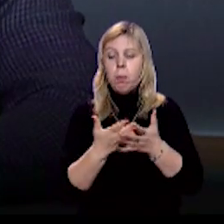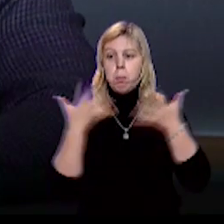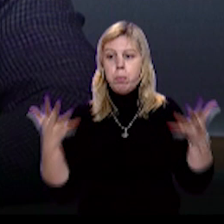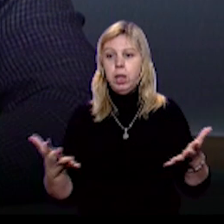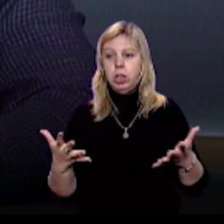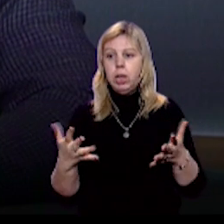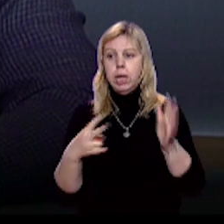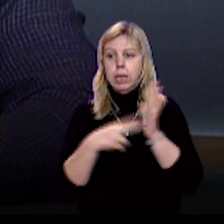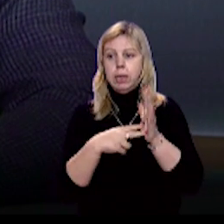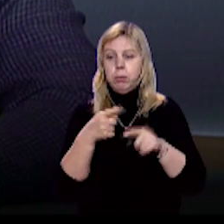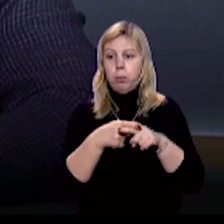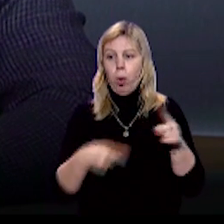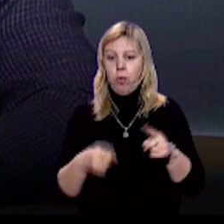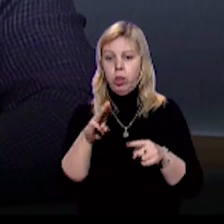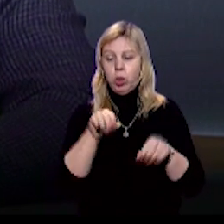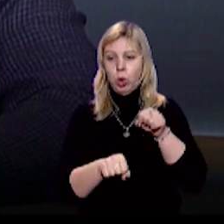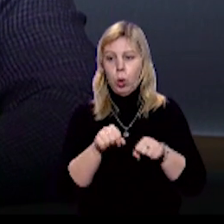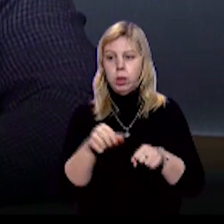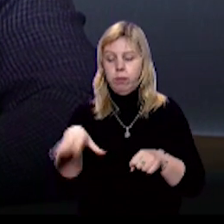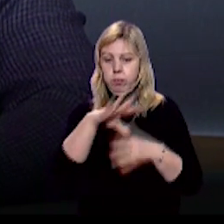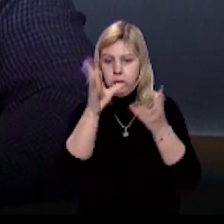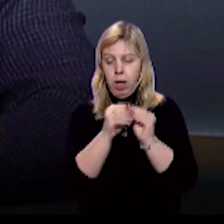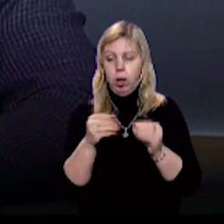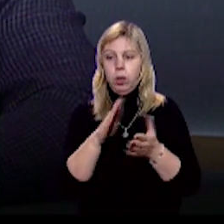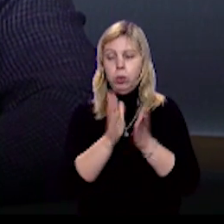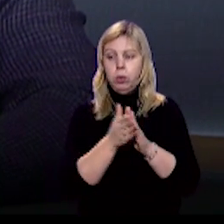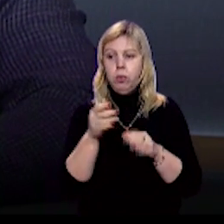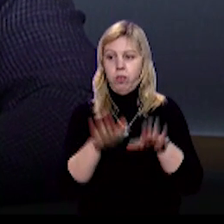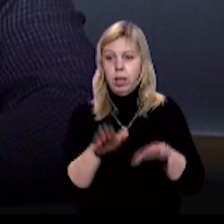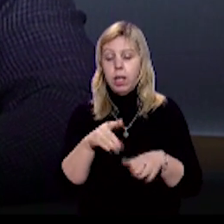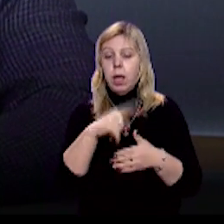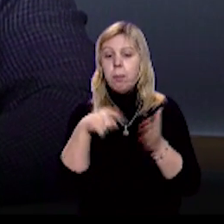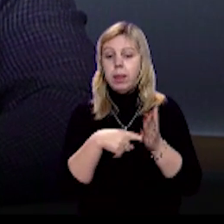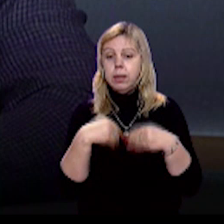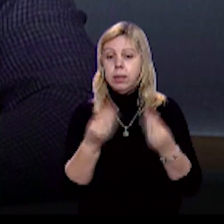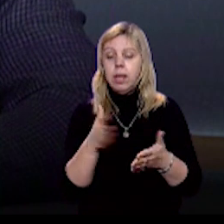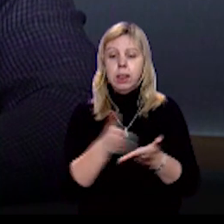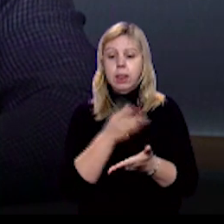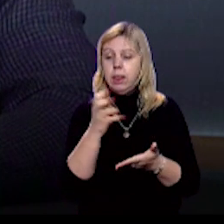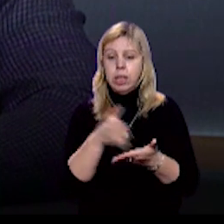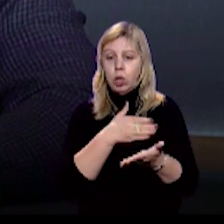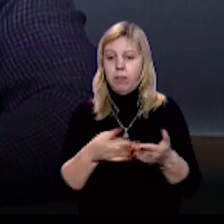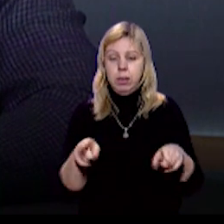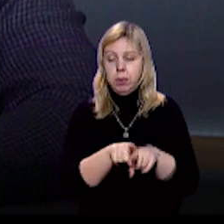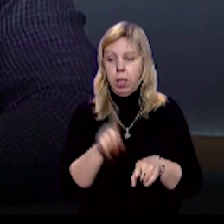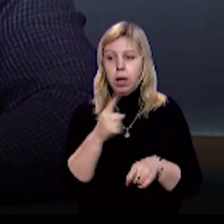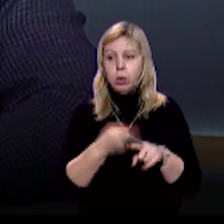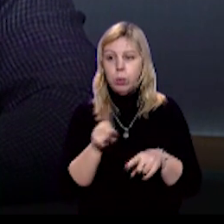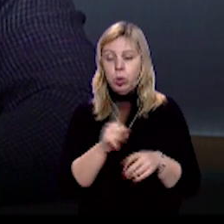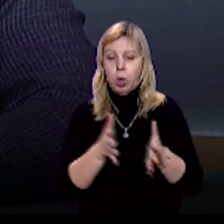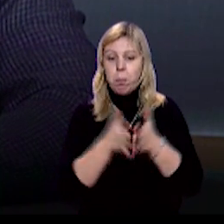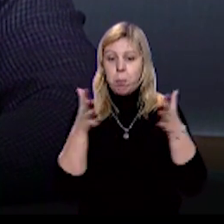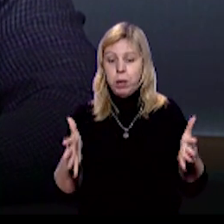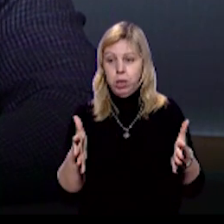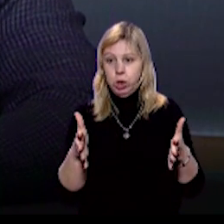більше 7,5 тонн загальної ваги. Але ж, дивіться, питання не зовсім так, тому що